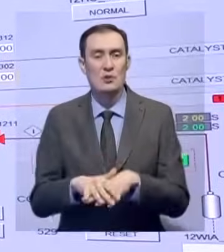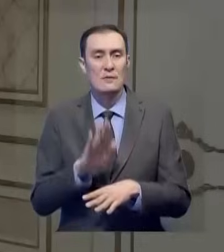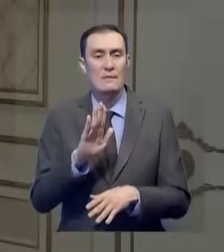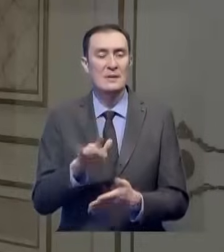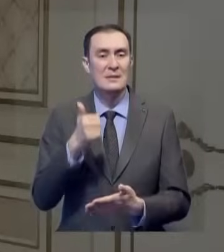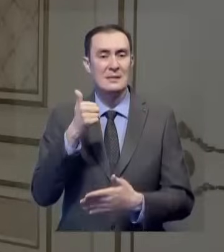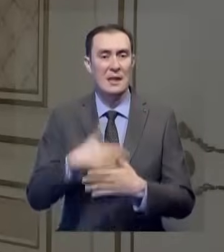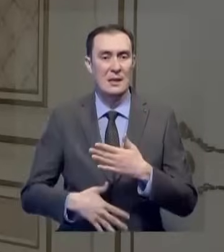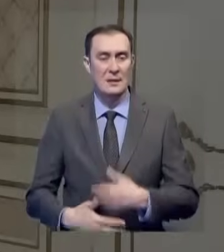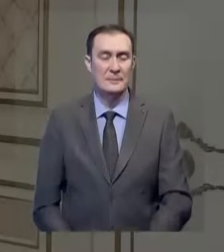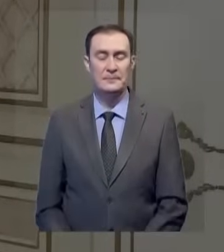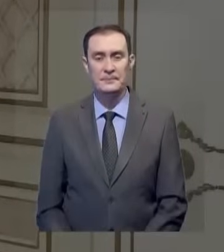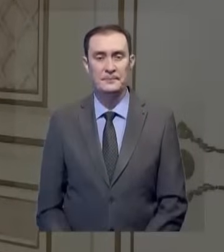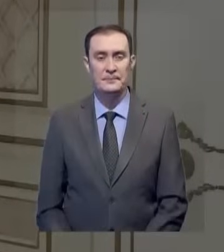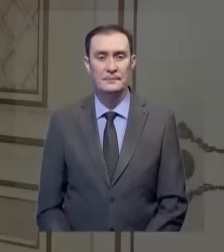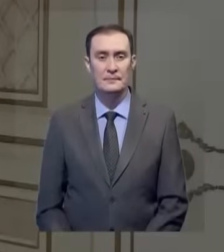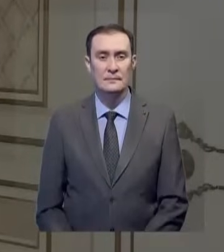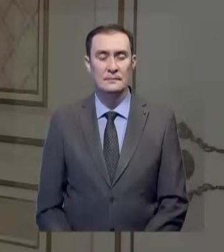центр.